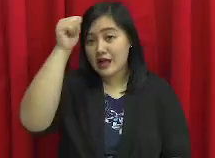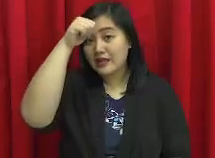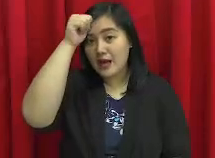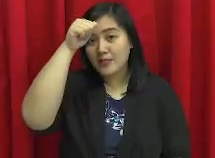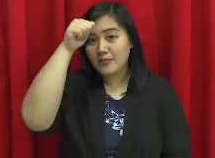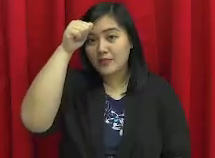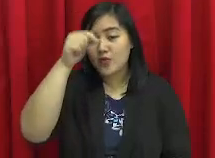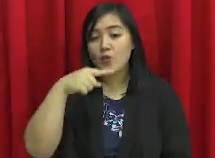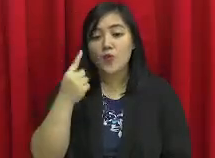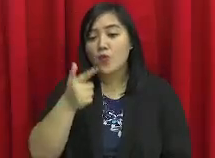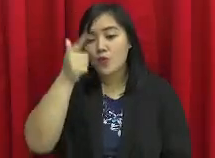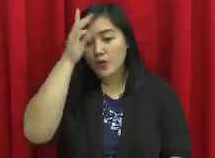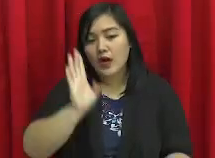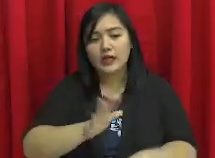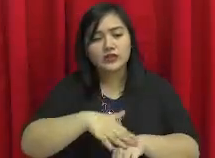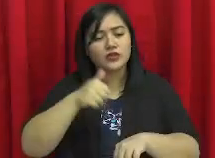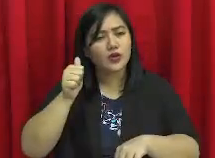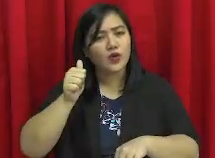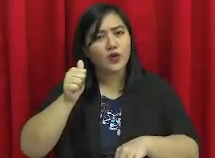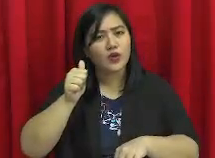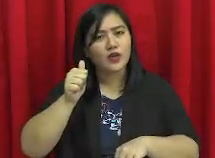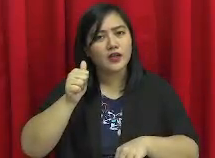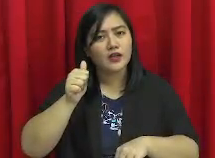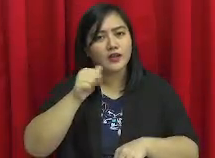one responsible for Eve.